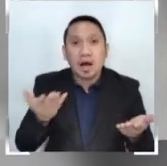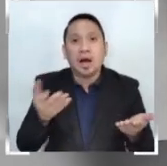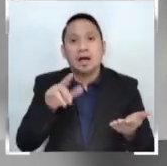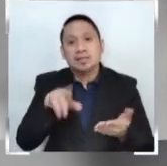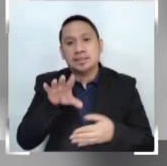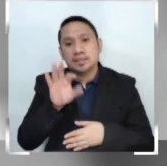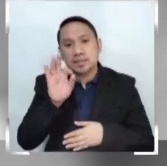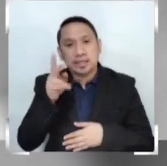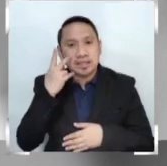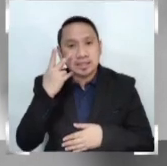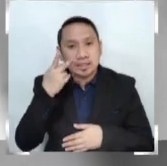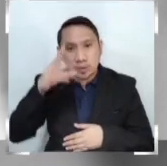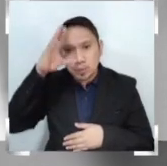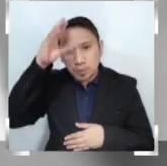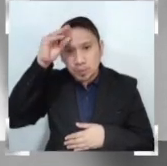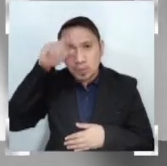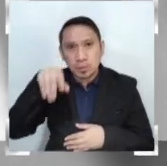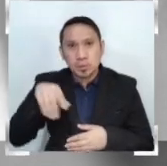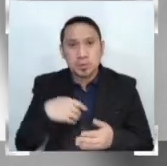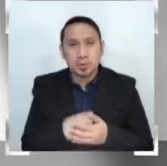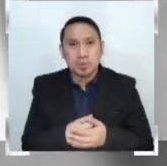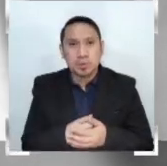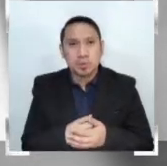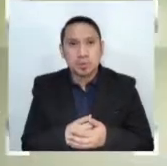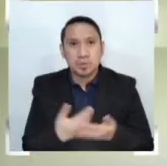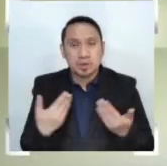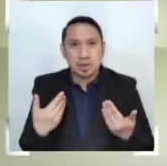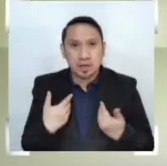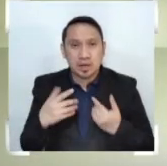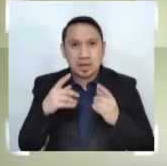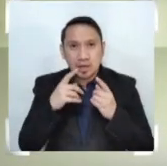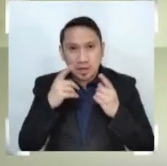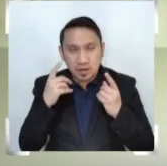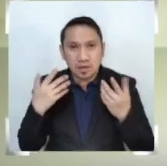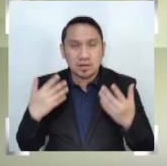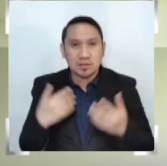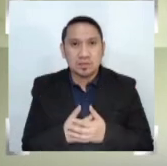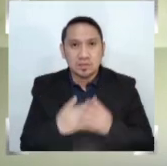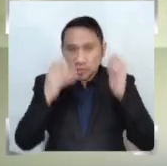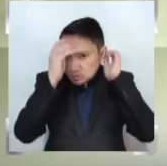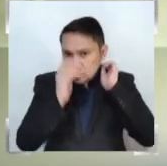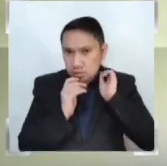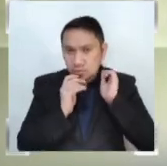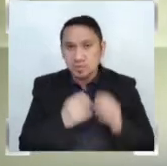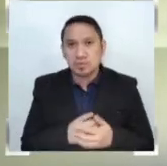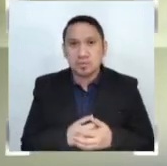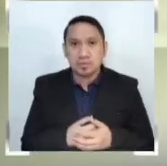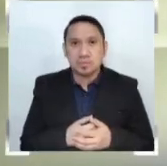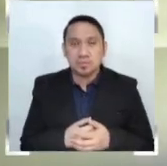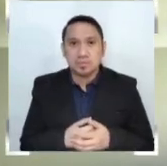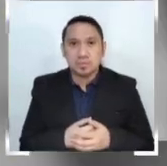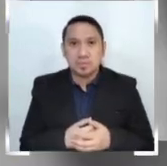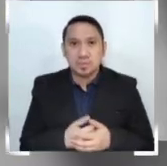suspect na nasa katamtamang pangatawan, nakasit po na itin na bone. At naroon na po wala pong awang